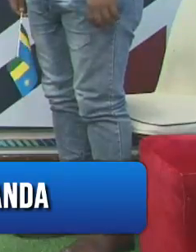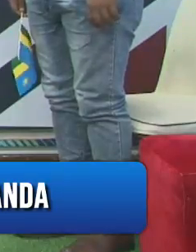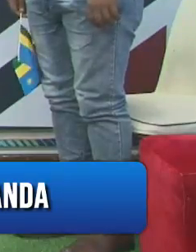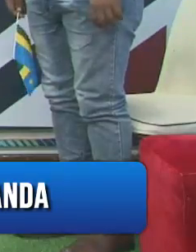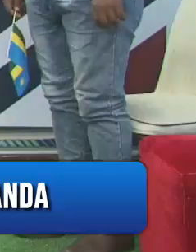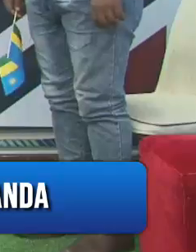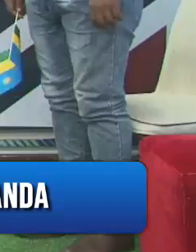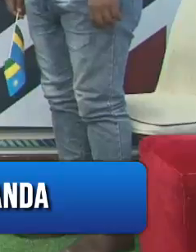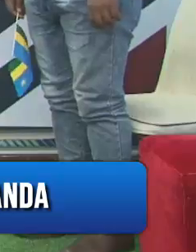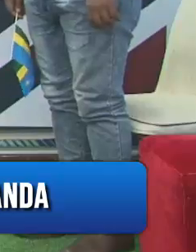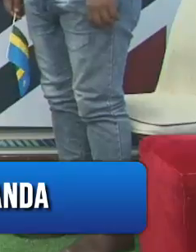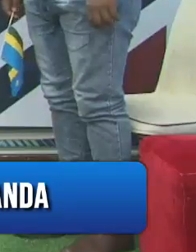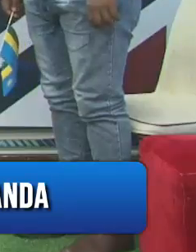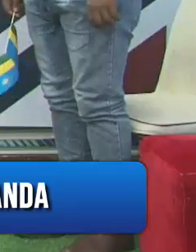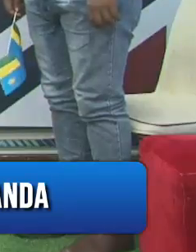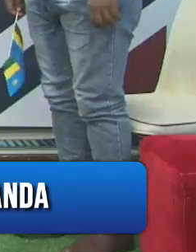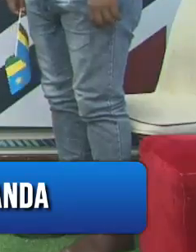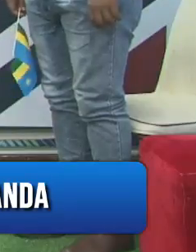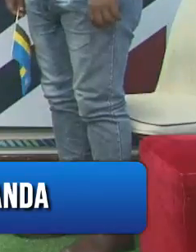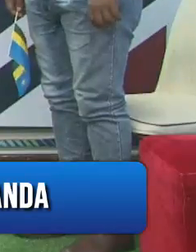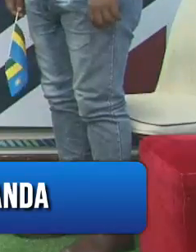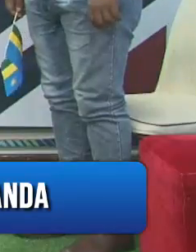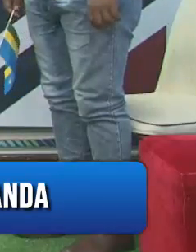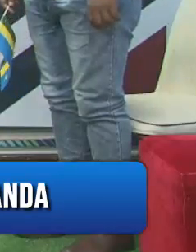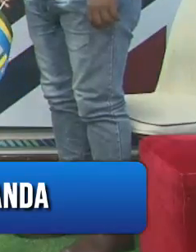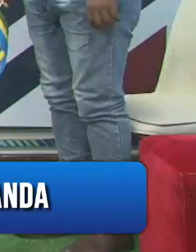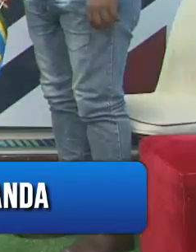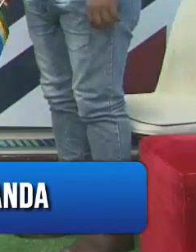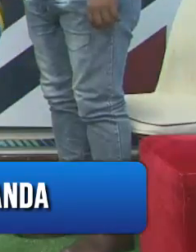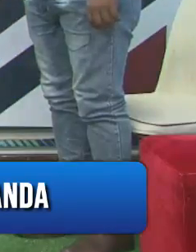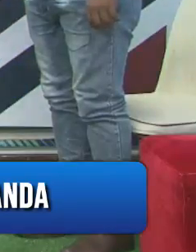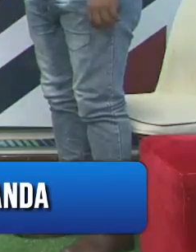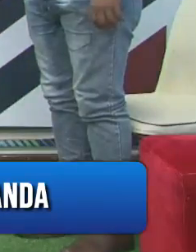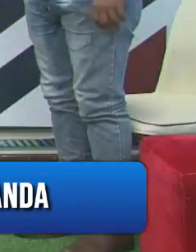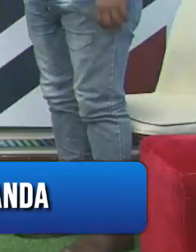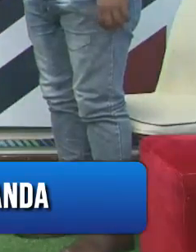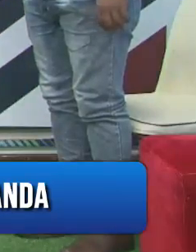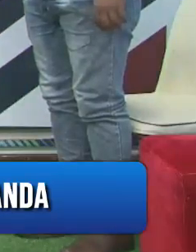butumwa tubutambutse rimwe kabiri gatatu